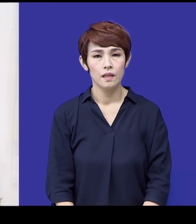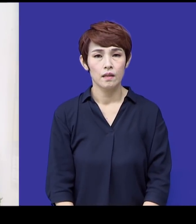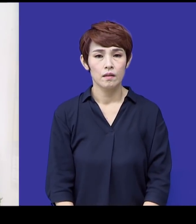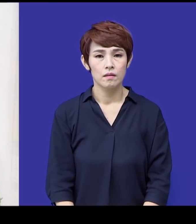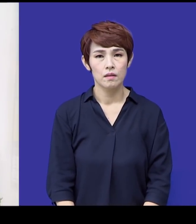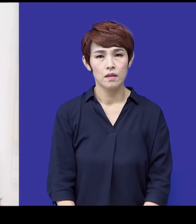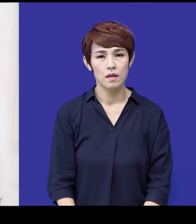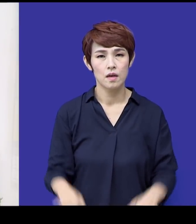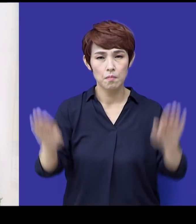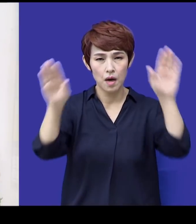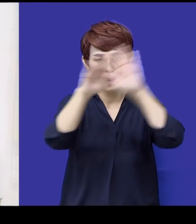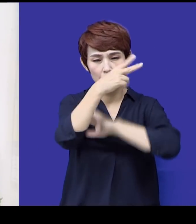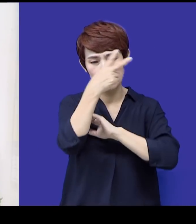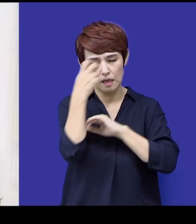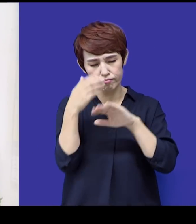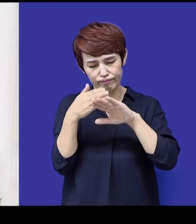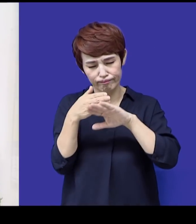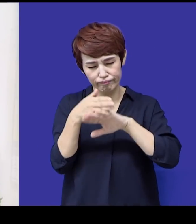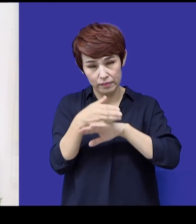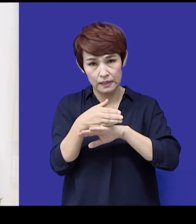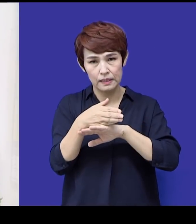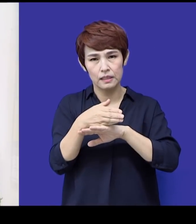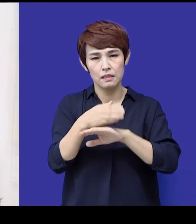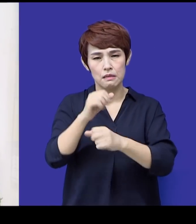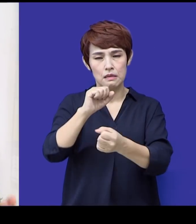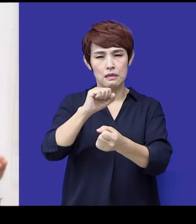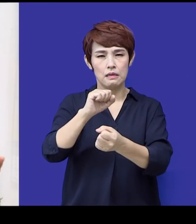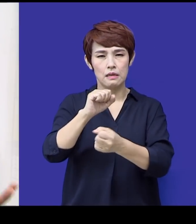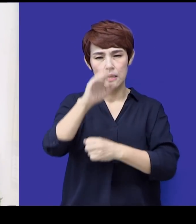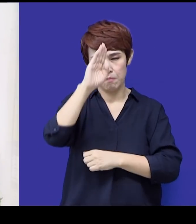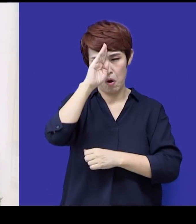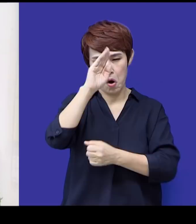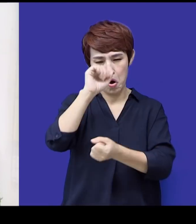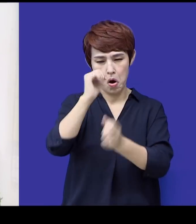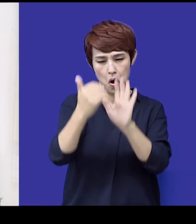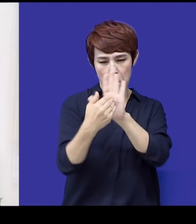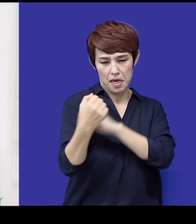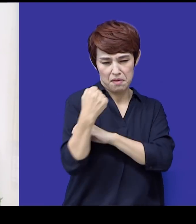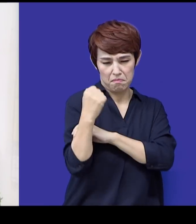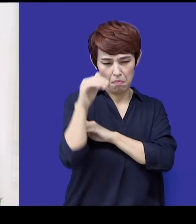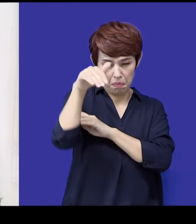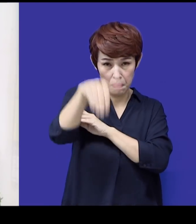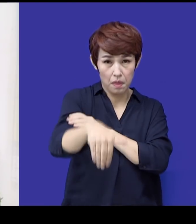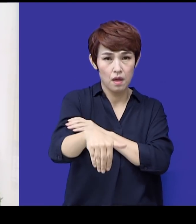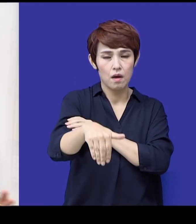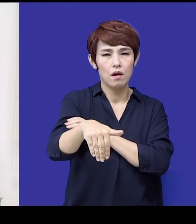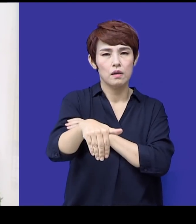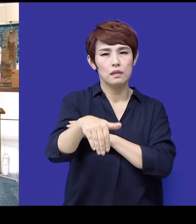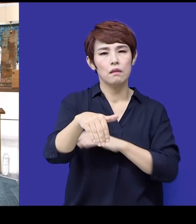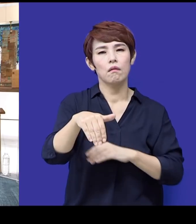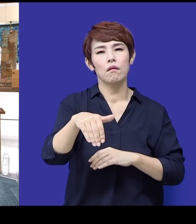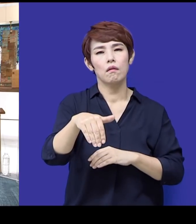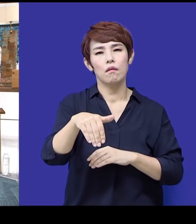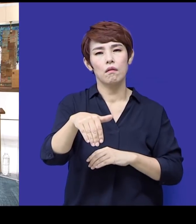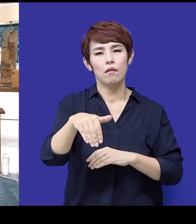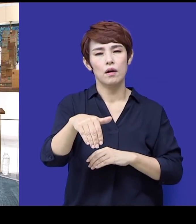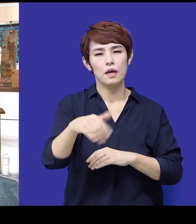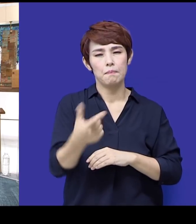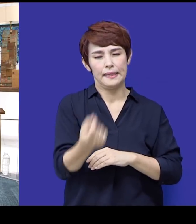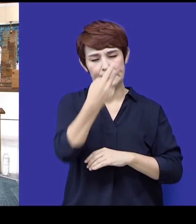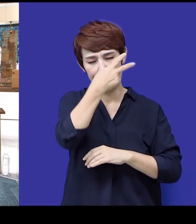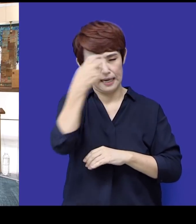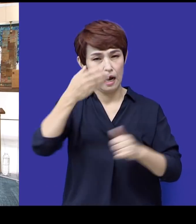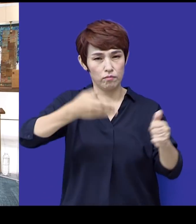늦게 자면 면역이 떨어지니까 일찍 자라고 그러고 네. 또 스트레스 받지 말라고 하는데 스트레스 받지 말라고 한다고 안 받아지나요? 그렇죠.